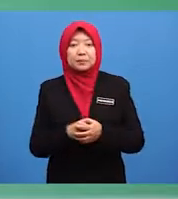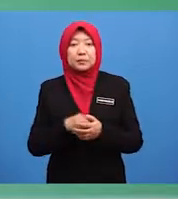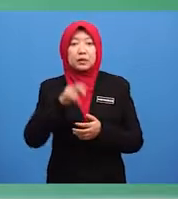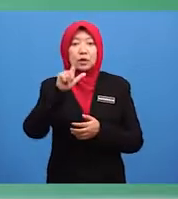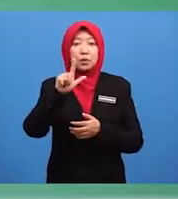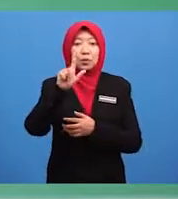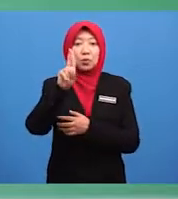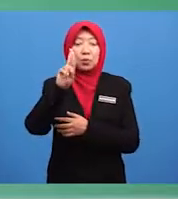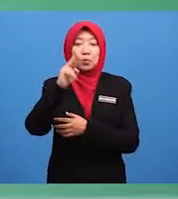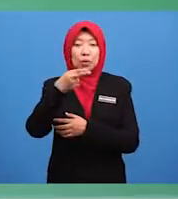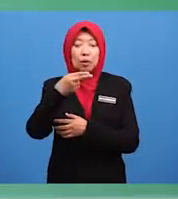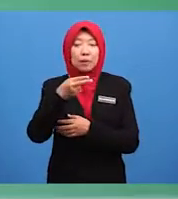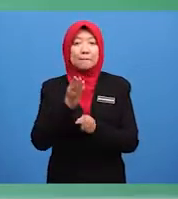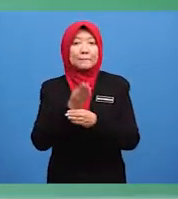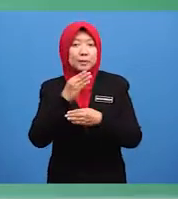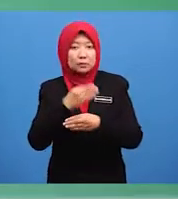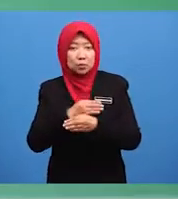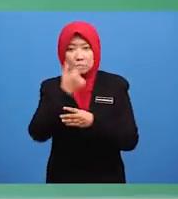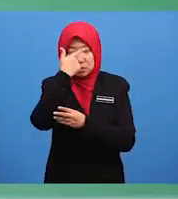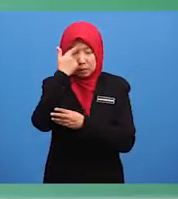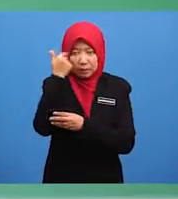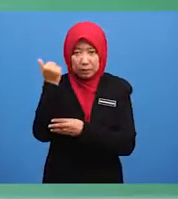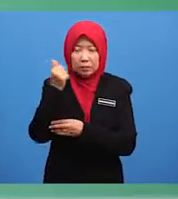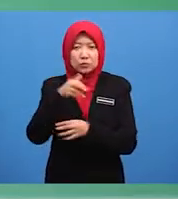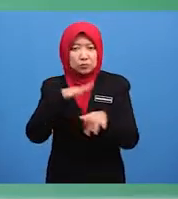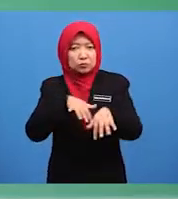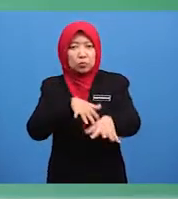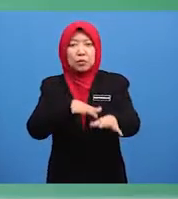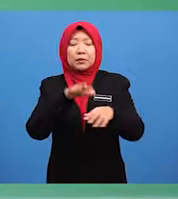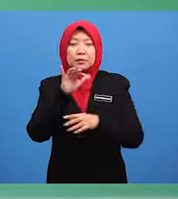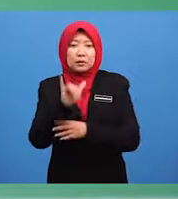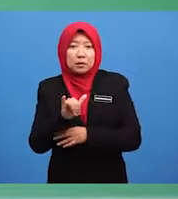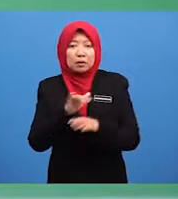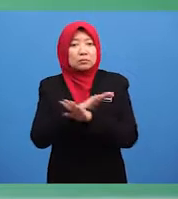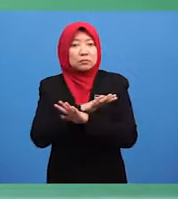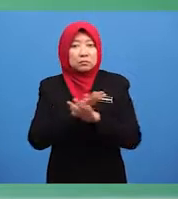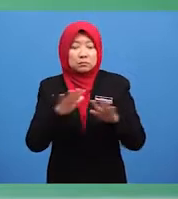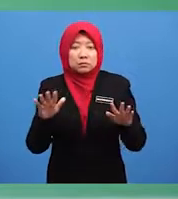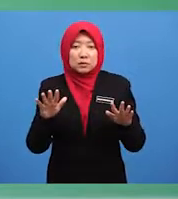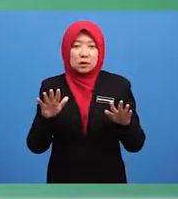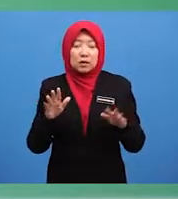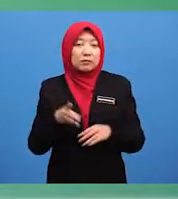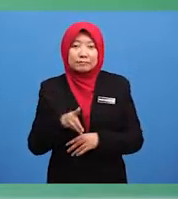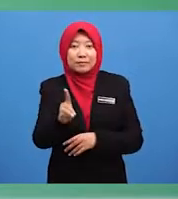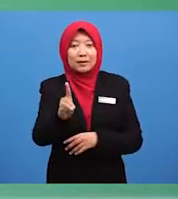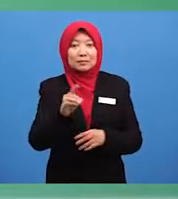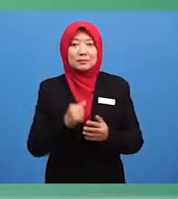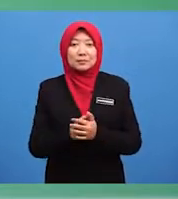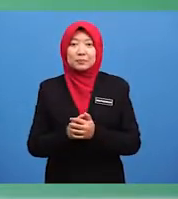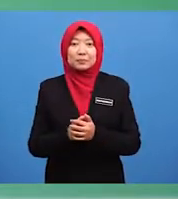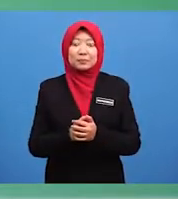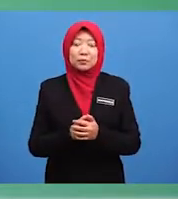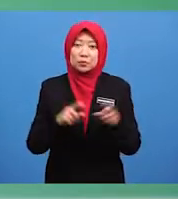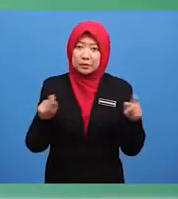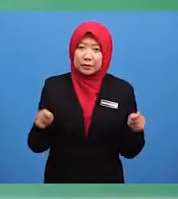U terbentuk akibat aliran sungai yang tidak begitu deras. Tindakan